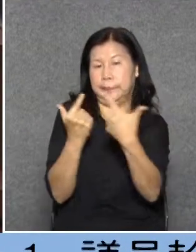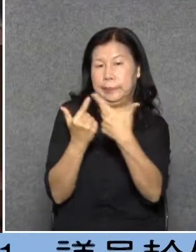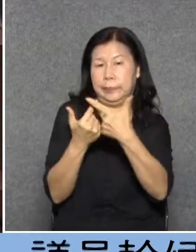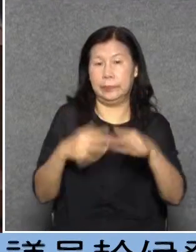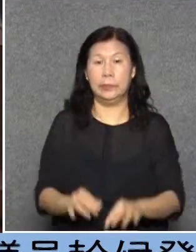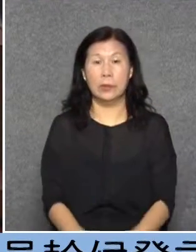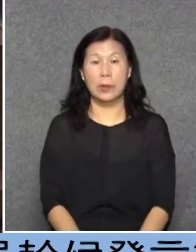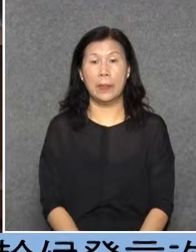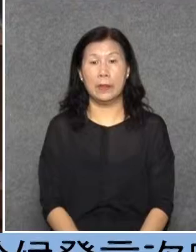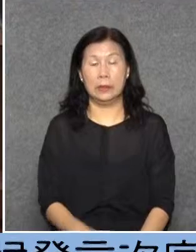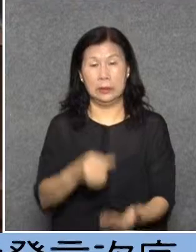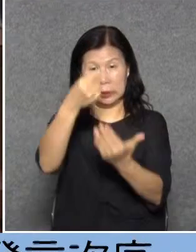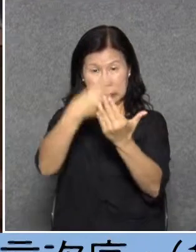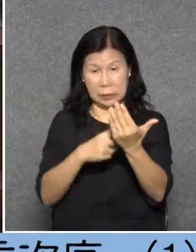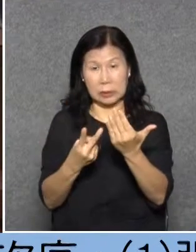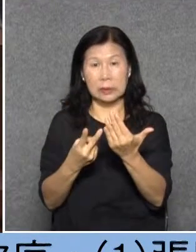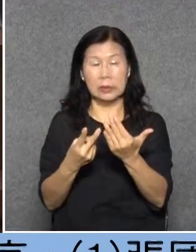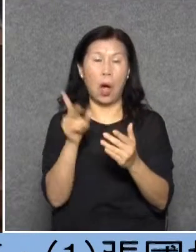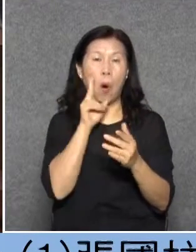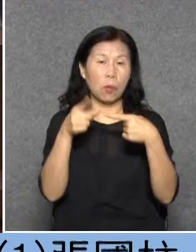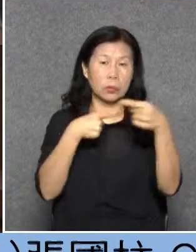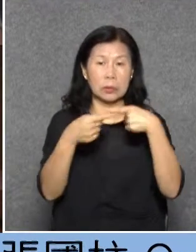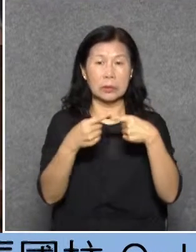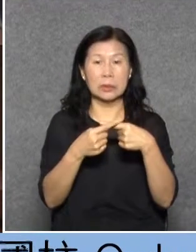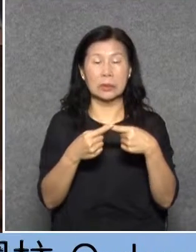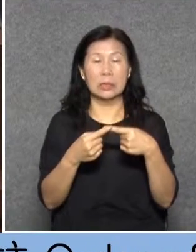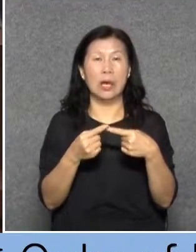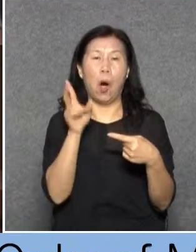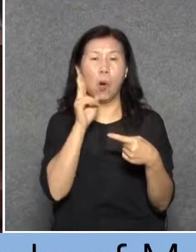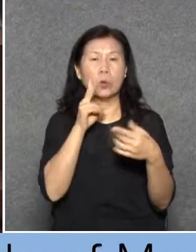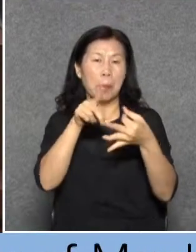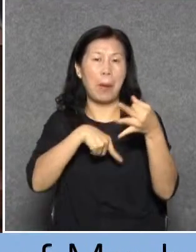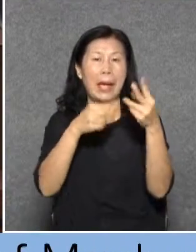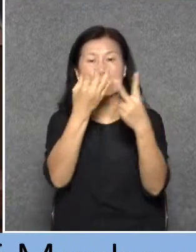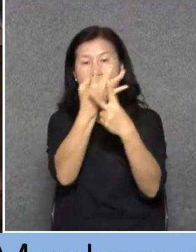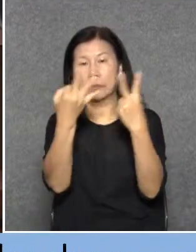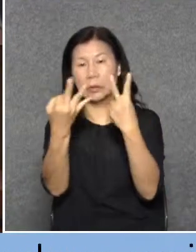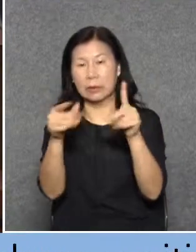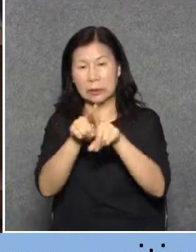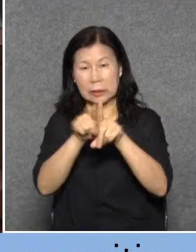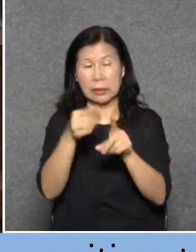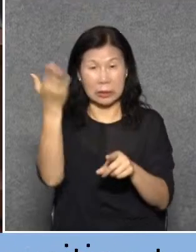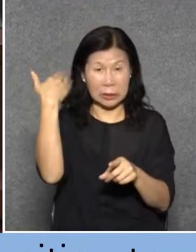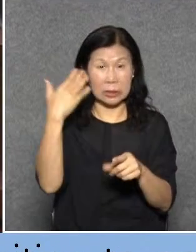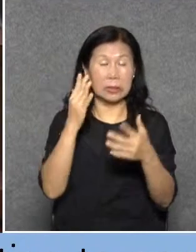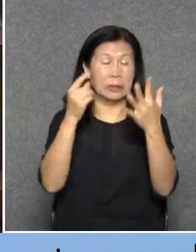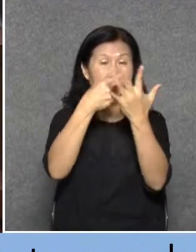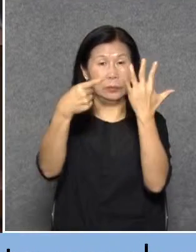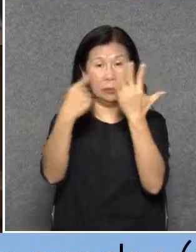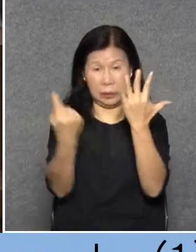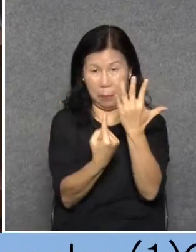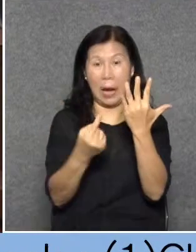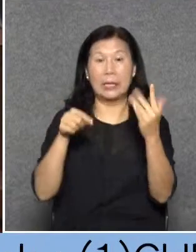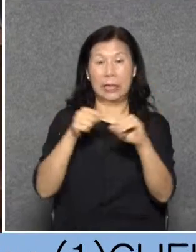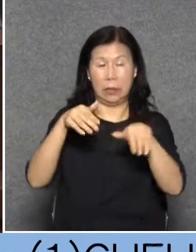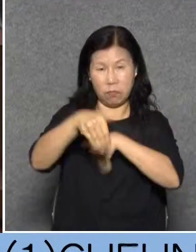什麼這條條例雖然不是很恰當，但是比喻為23條，大家都可以知道，就是當年的50萬人上街的情況。